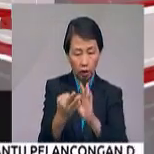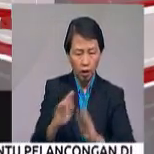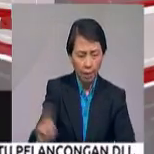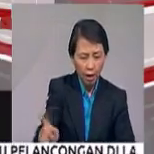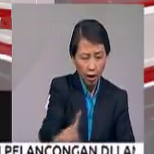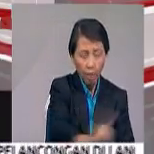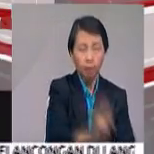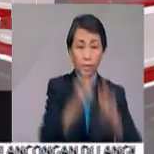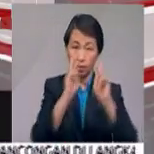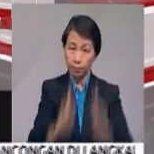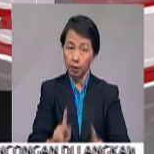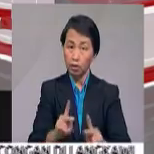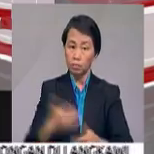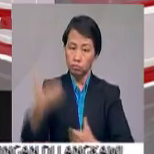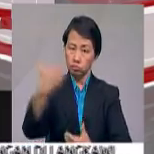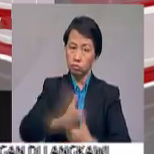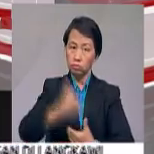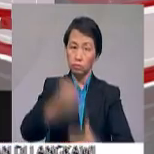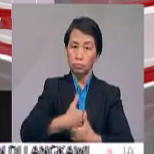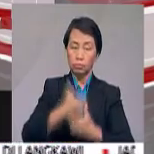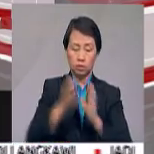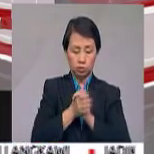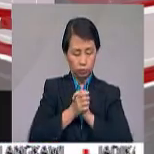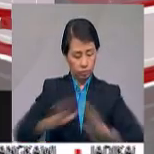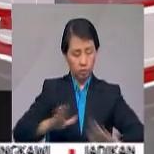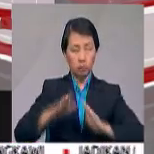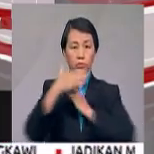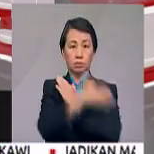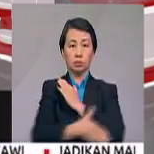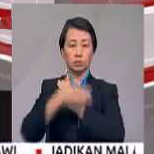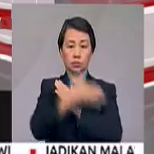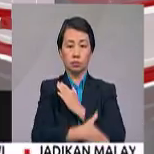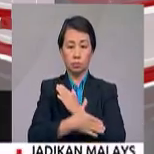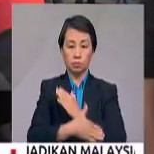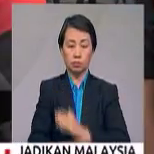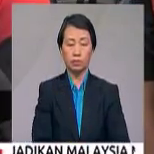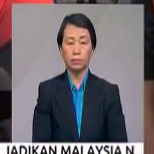mana-mana pihak yang menggugat keselamatan negara.